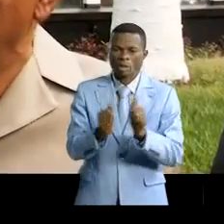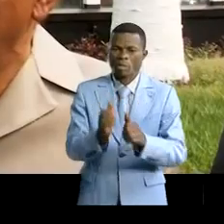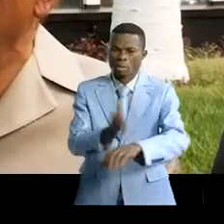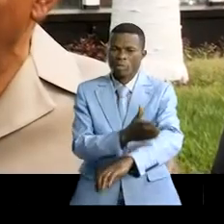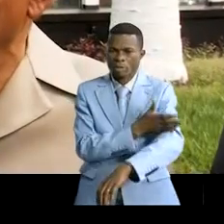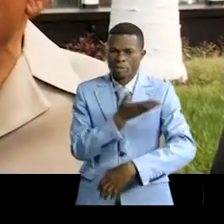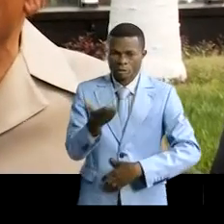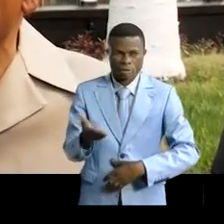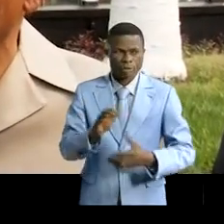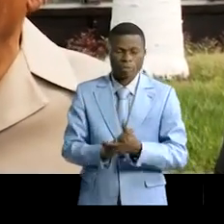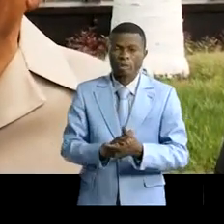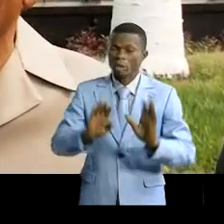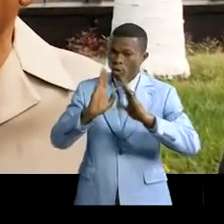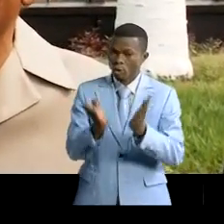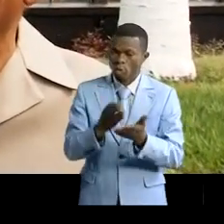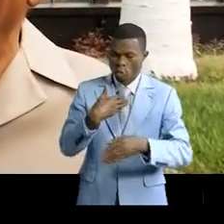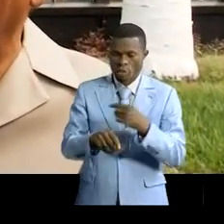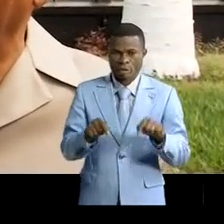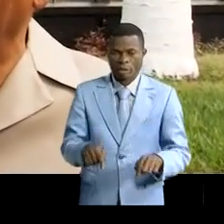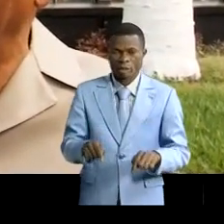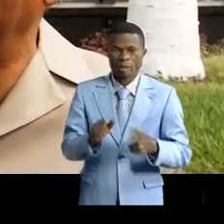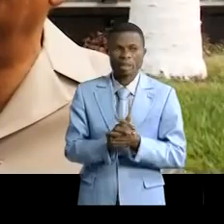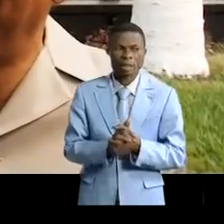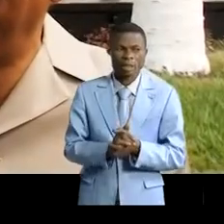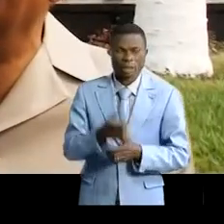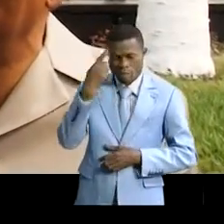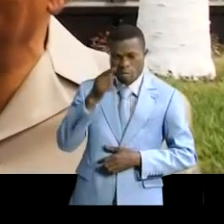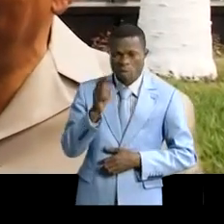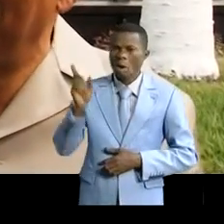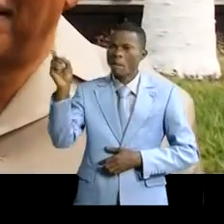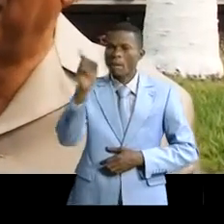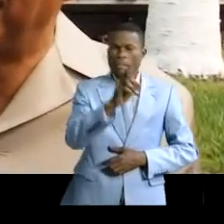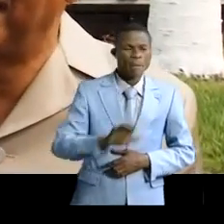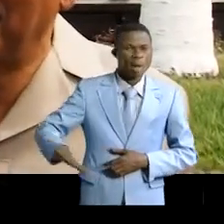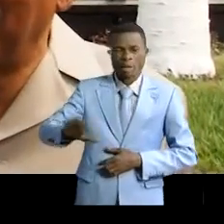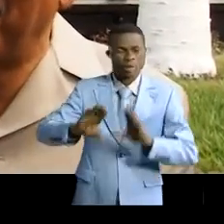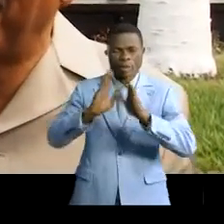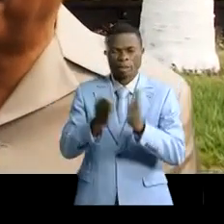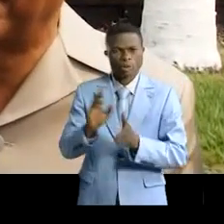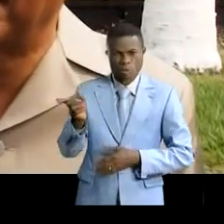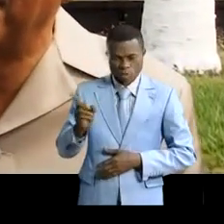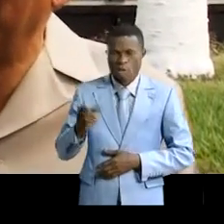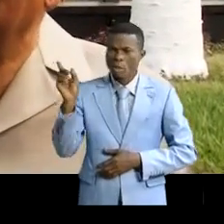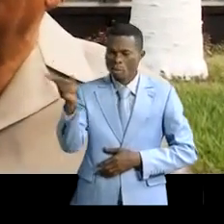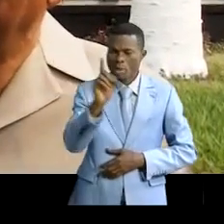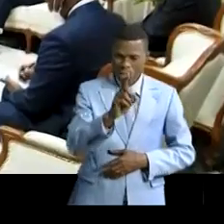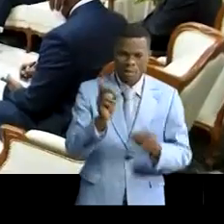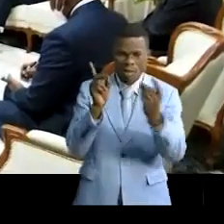d'avancée. Ce que nous faisons aujourd'hui, c'est se battre à aller d'un pays à l'autre. J'ai déjà fait